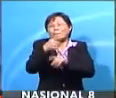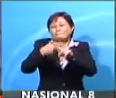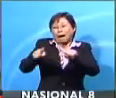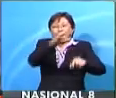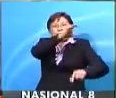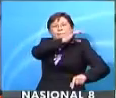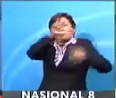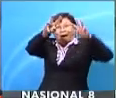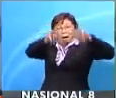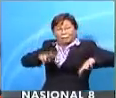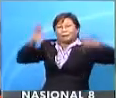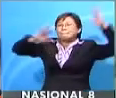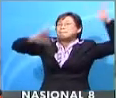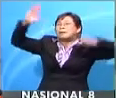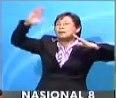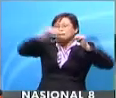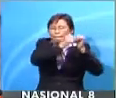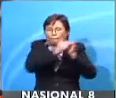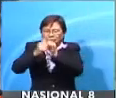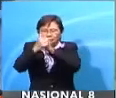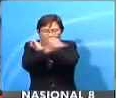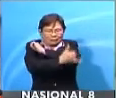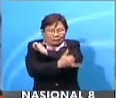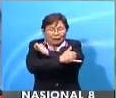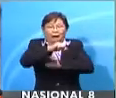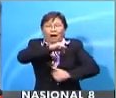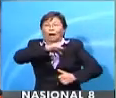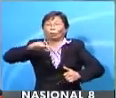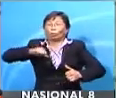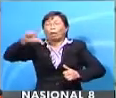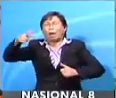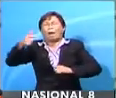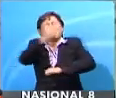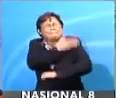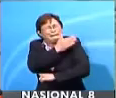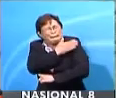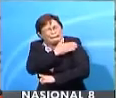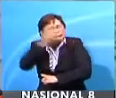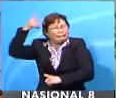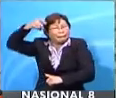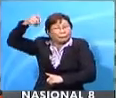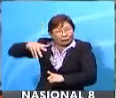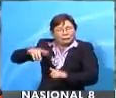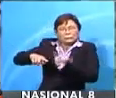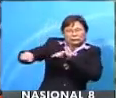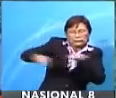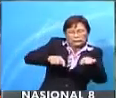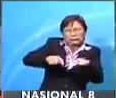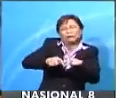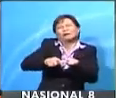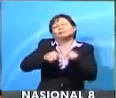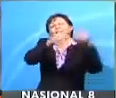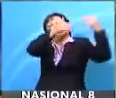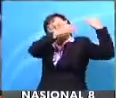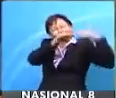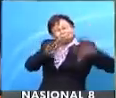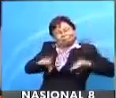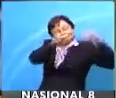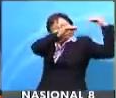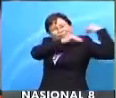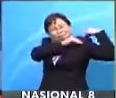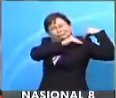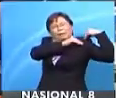selaku pengerusi ASEAN, Malaysia bersama negara anggota lain mendesak agar Myanmar mengambil tindakan lebih besar.